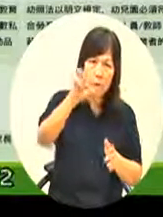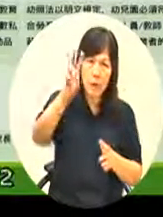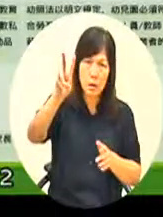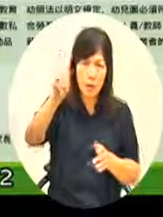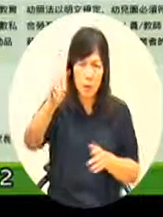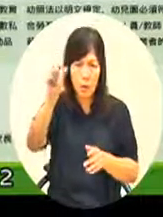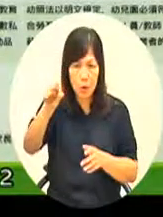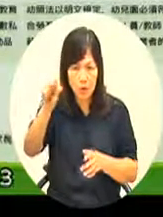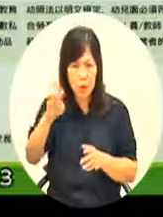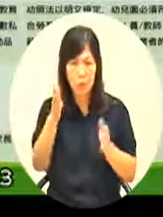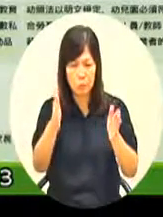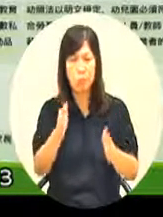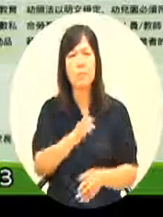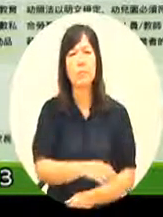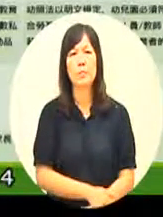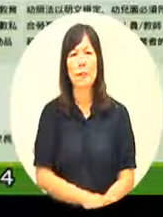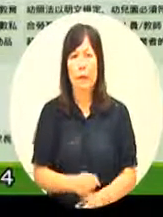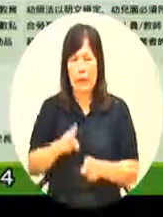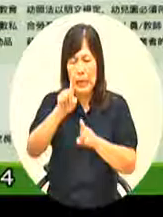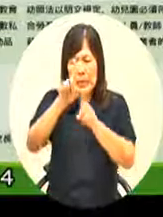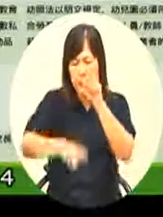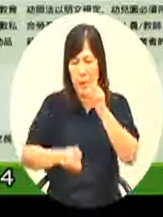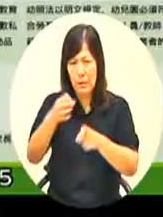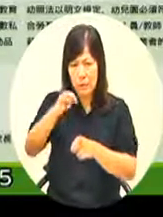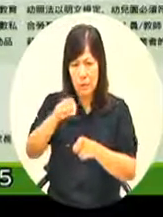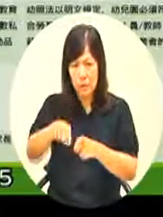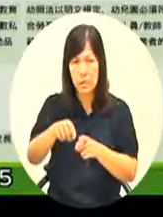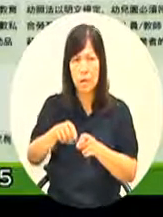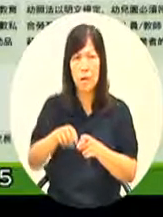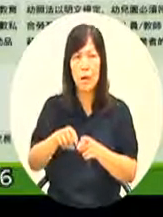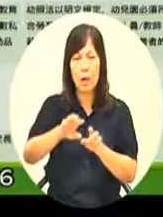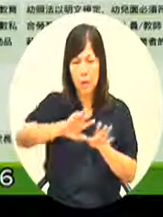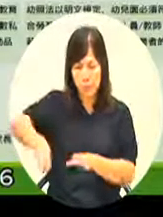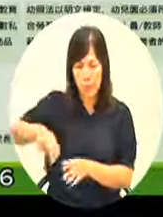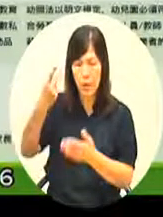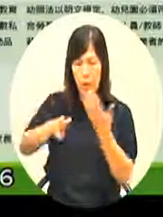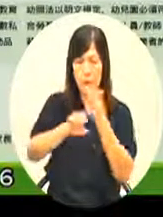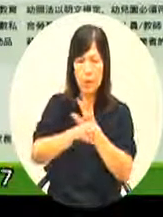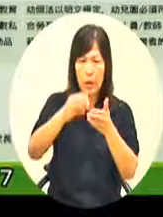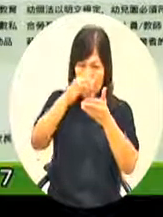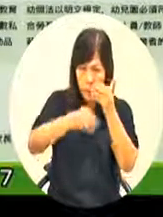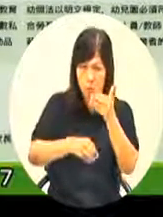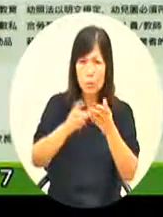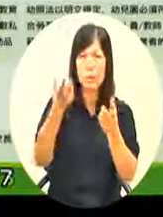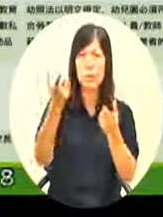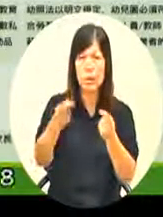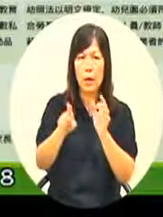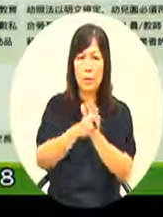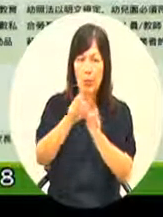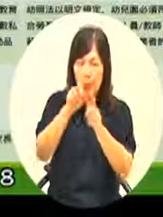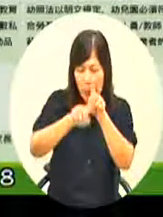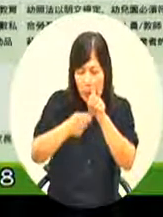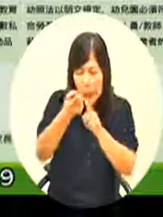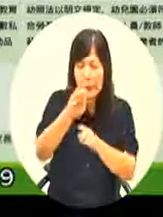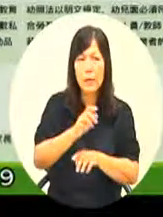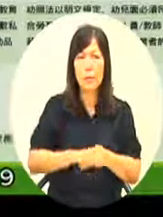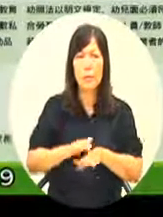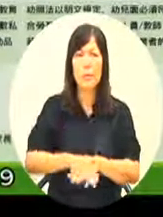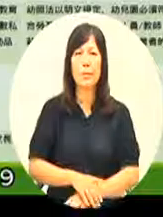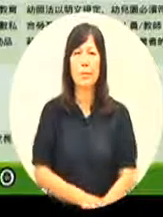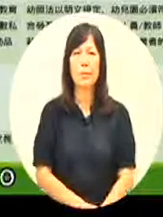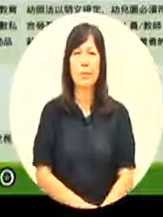5之间不等哦。那其实最大的差异是价格以外，其实它在制度上当然还是有一些的不一样，比如